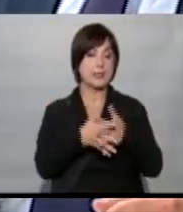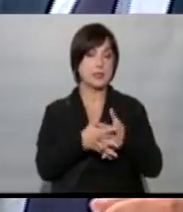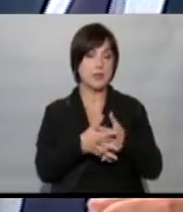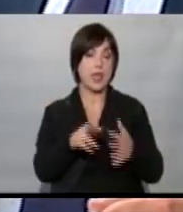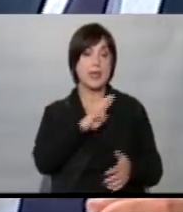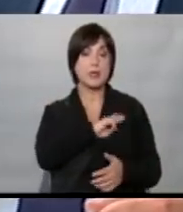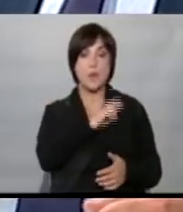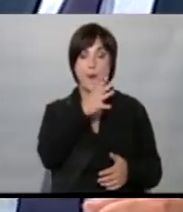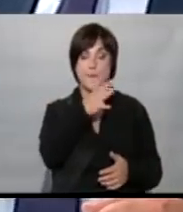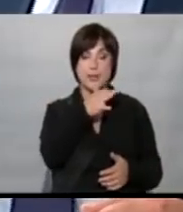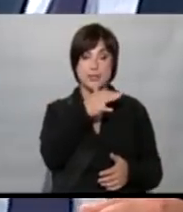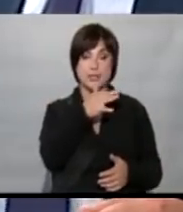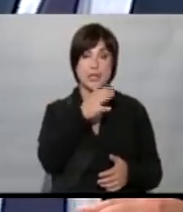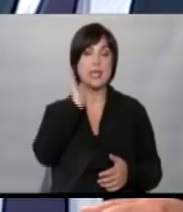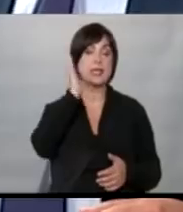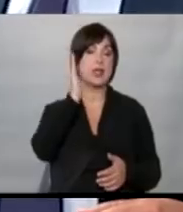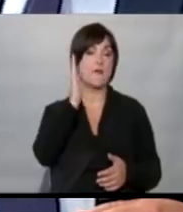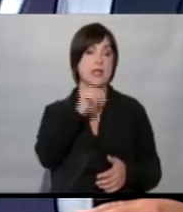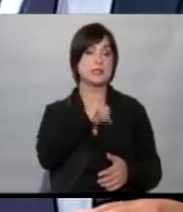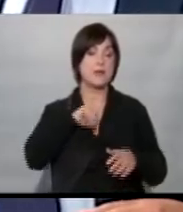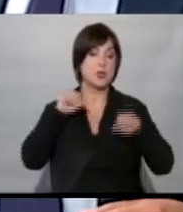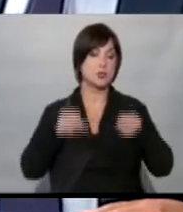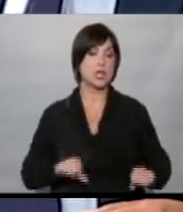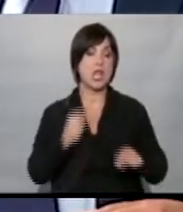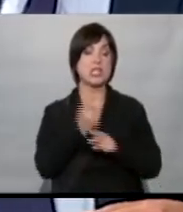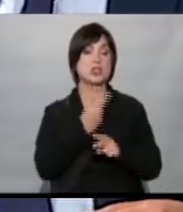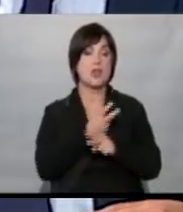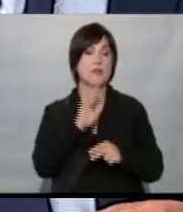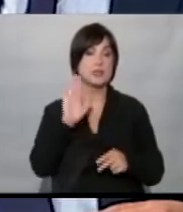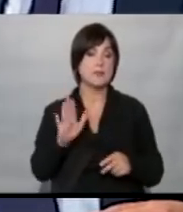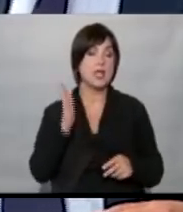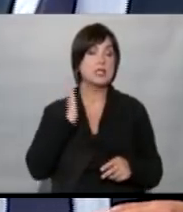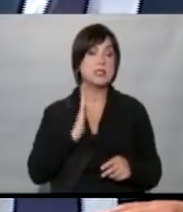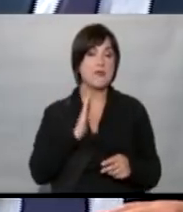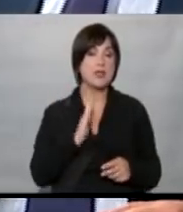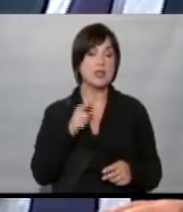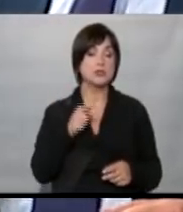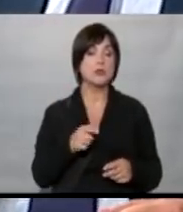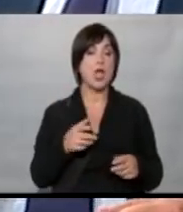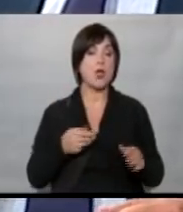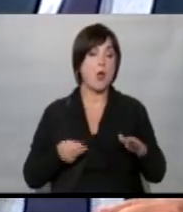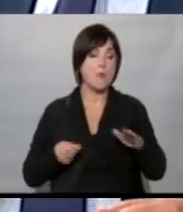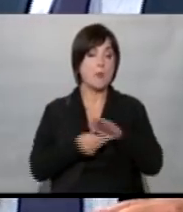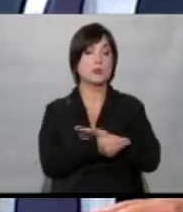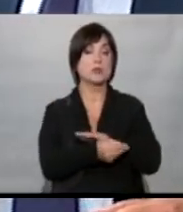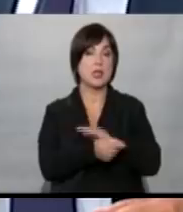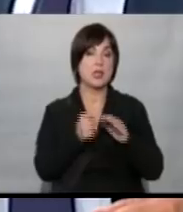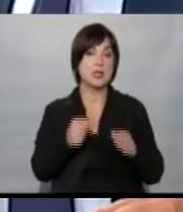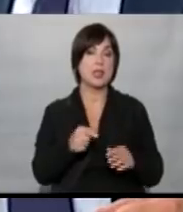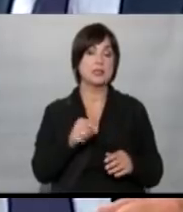на Република Македонија и на идната самостојна држава во западната цивилизација, го подметнаа концептот